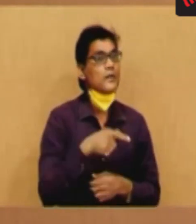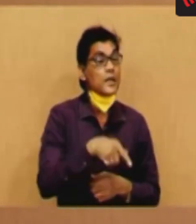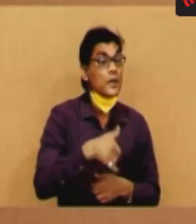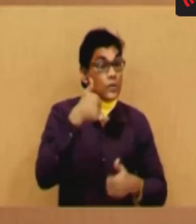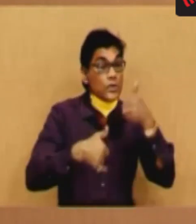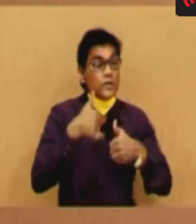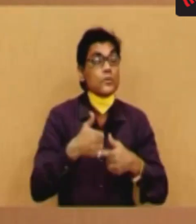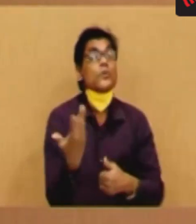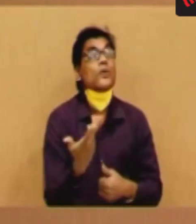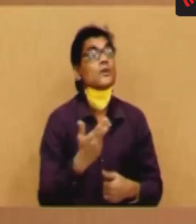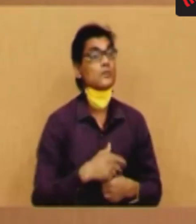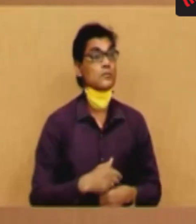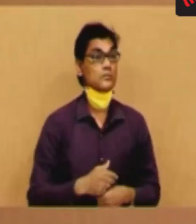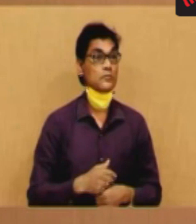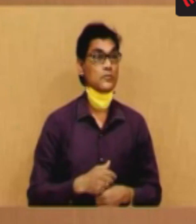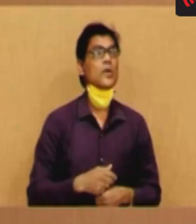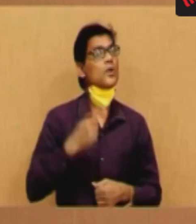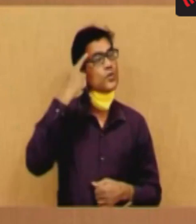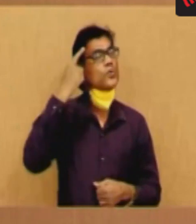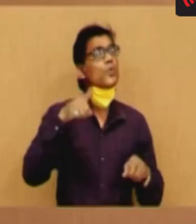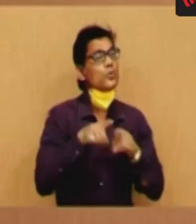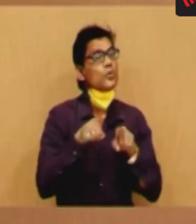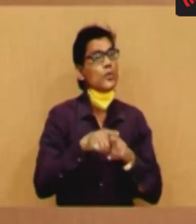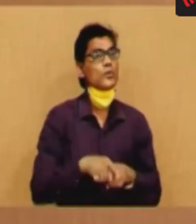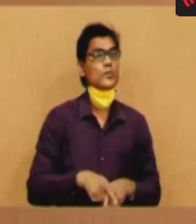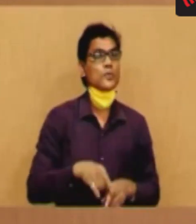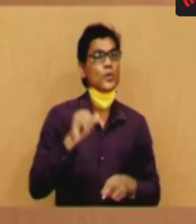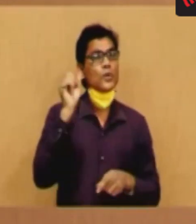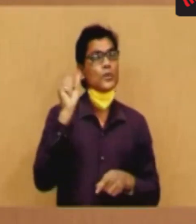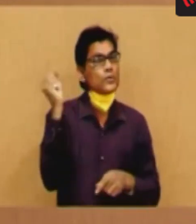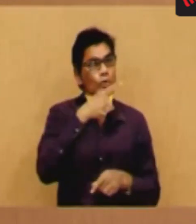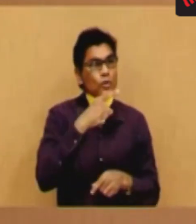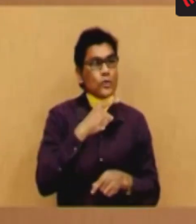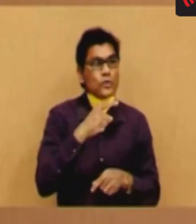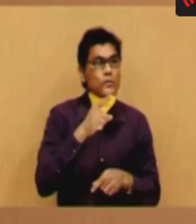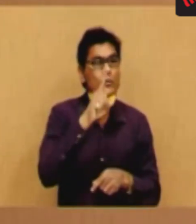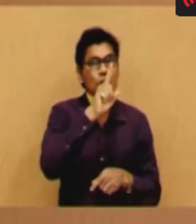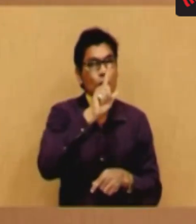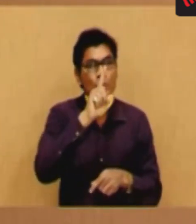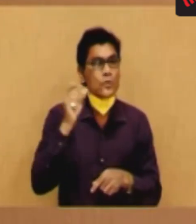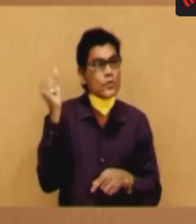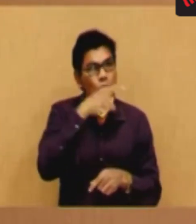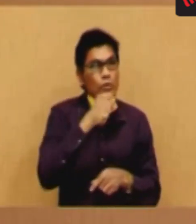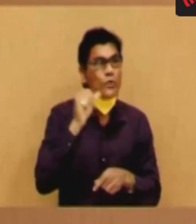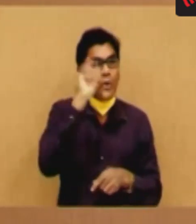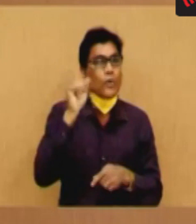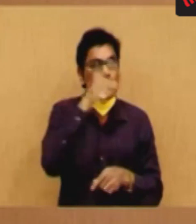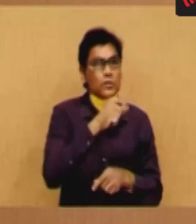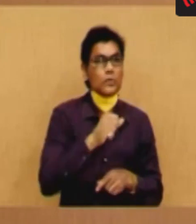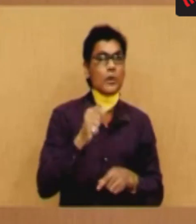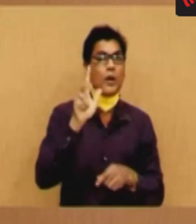धरण रो टेस्टिंग करा जाए कैन धरंतु जे 6 मास हो 8 मास हो मु तो जानी ने आपण वैज्ञानिक तणु आपण ही कहि